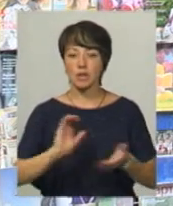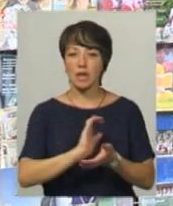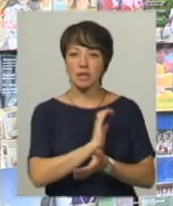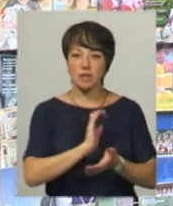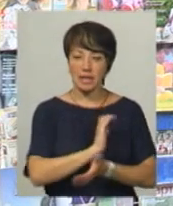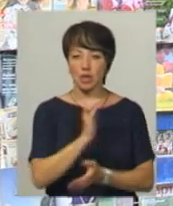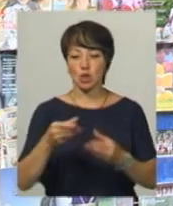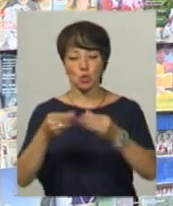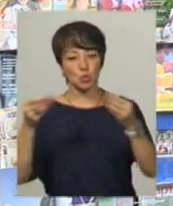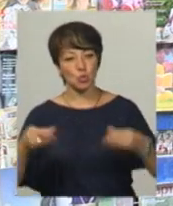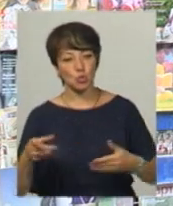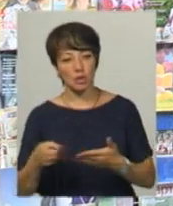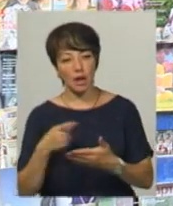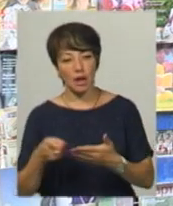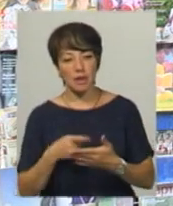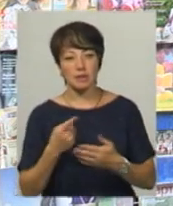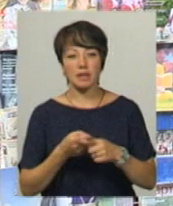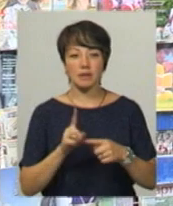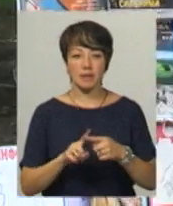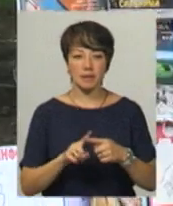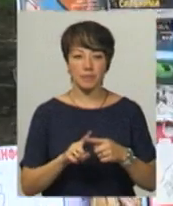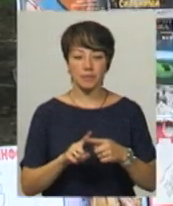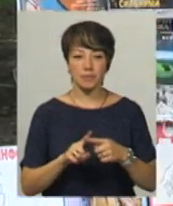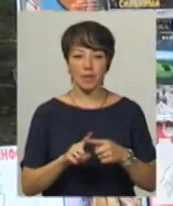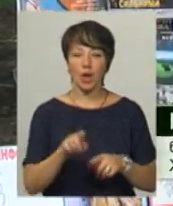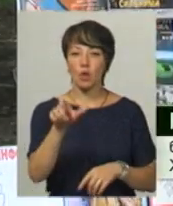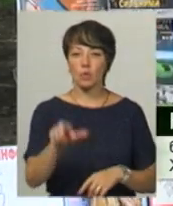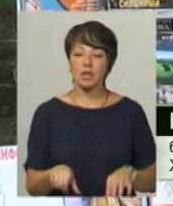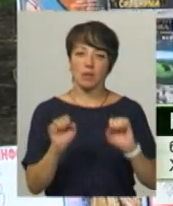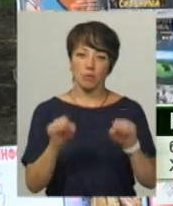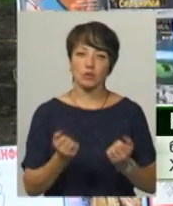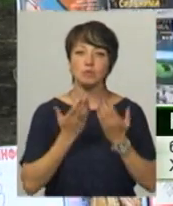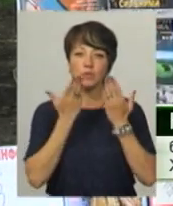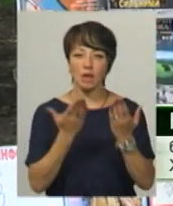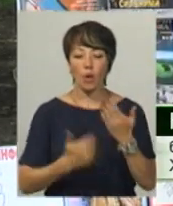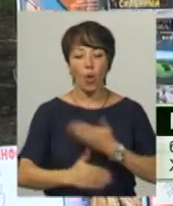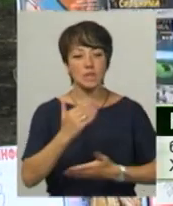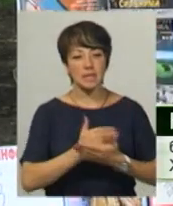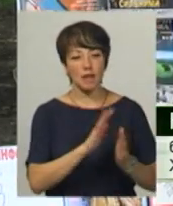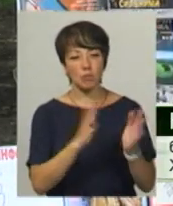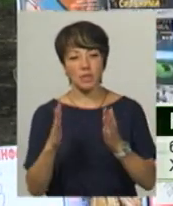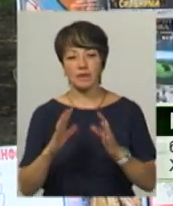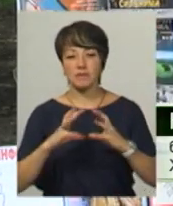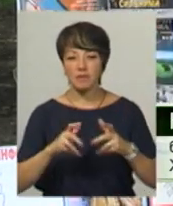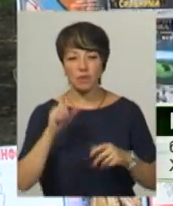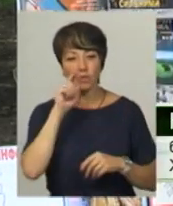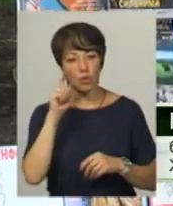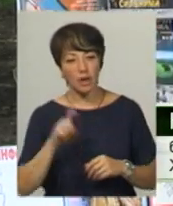журнали, газети під журнальною парасолькою. Людина може почитати про останні події в світі, в